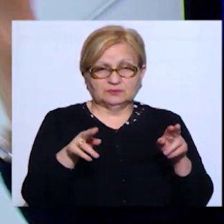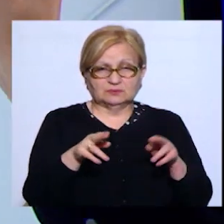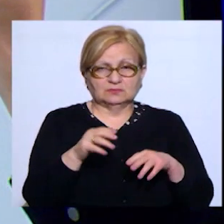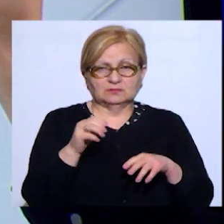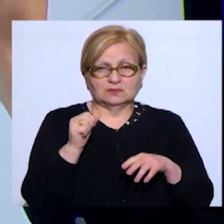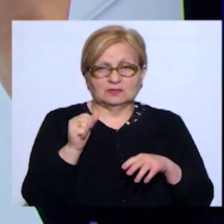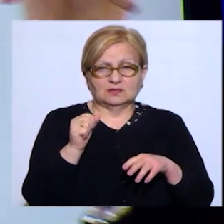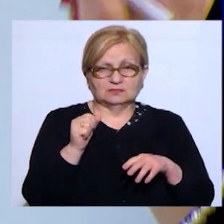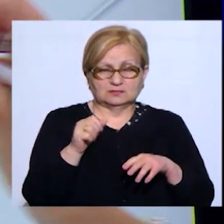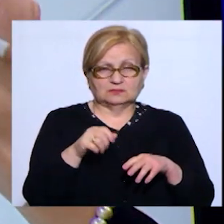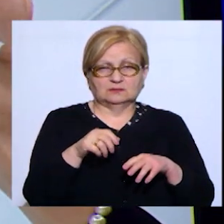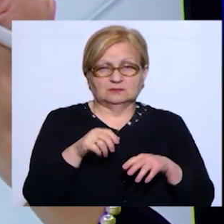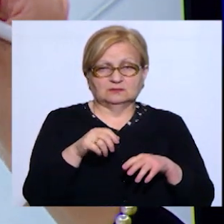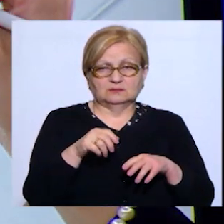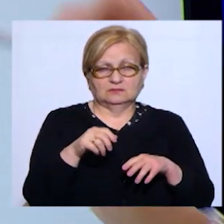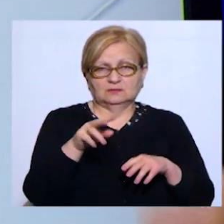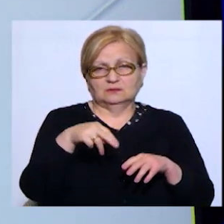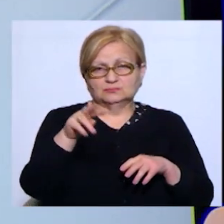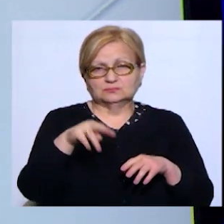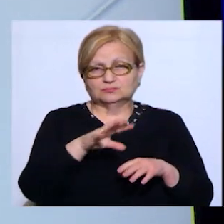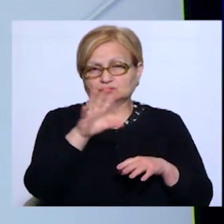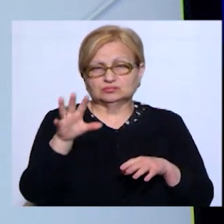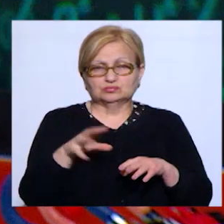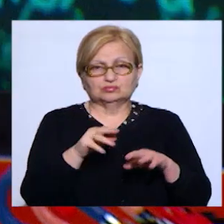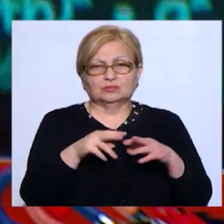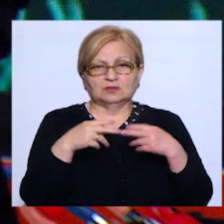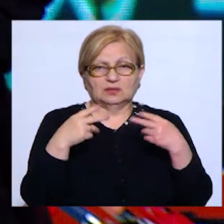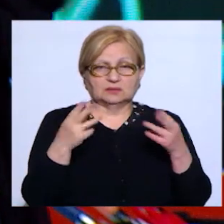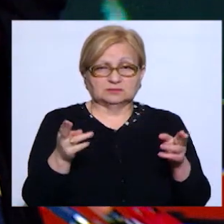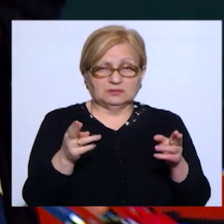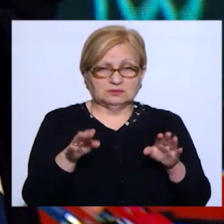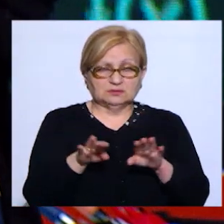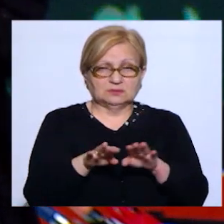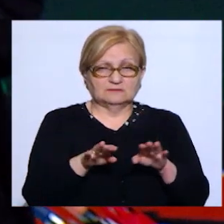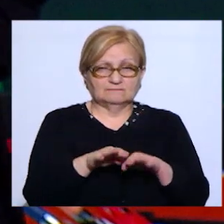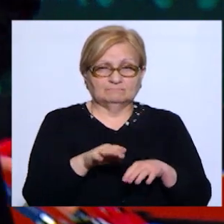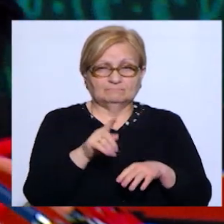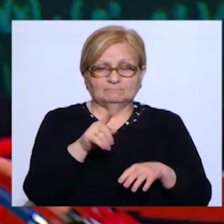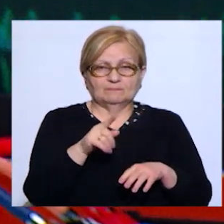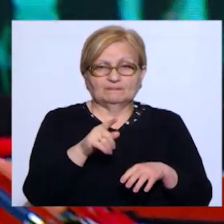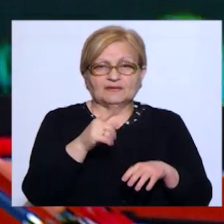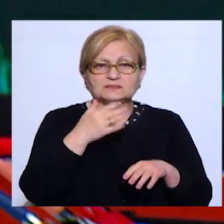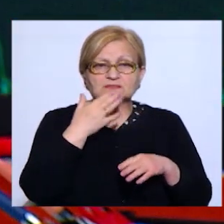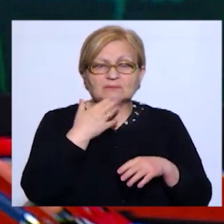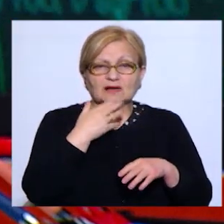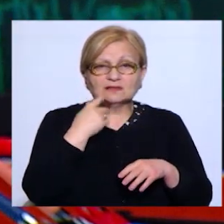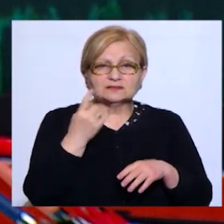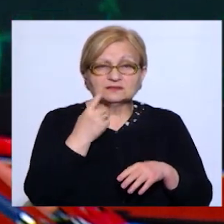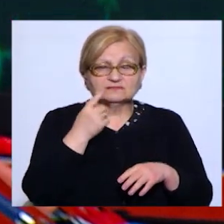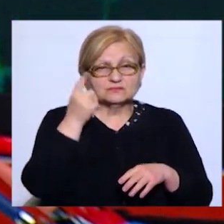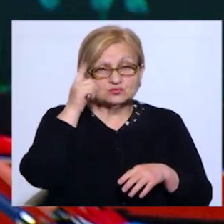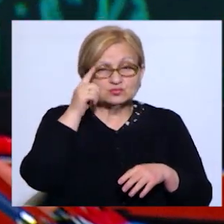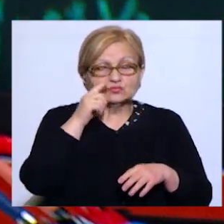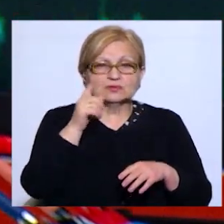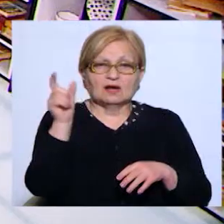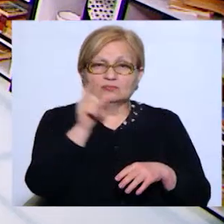AD უდრის AF-ს. აი ესეთი დასკვნა გავაკეთეთ, ხო? ანუ ესეთი აი ეს მარტივი ცოდნები ძალიან ბევრ საინტერესო